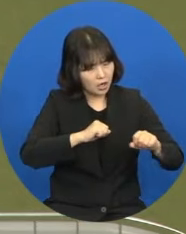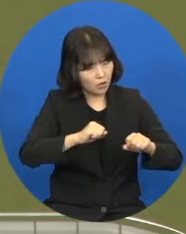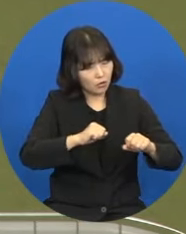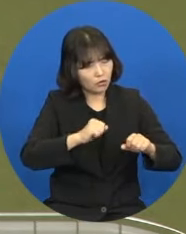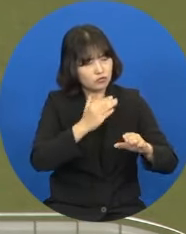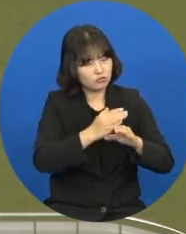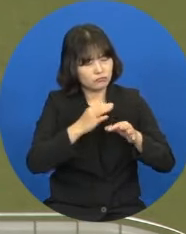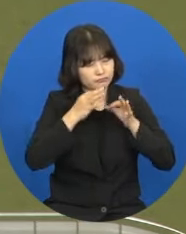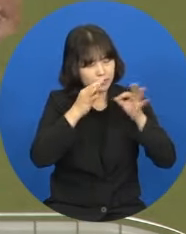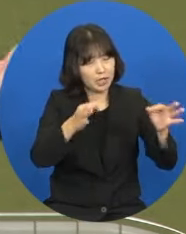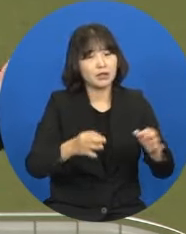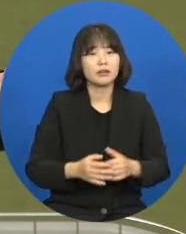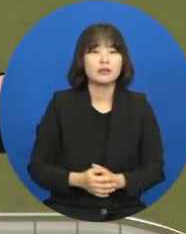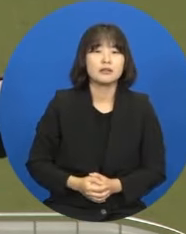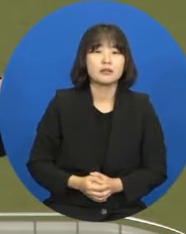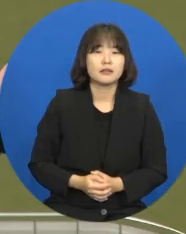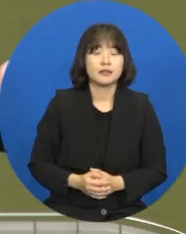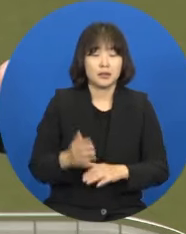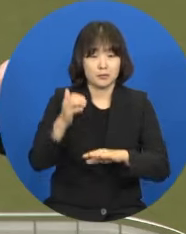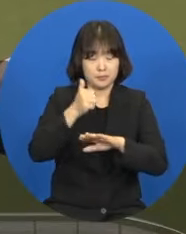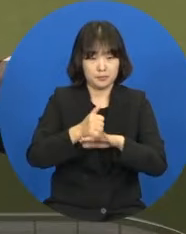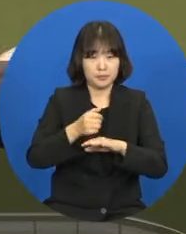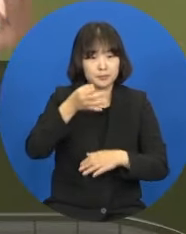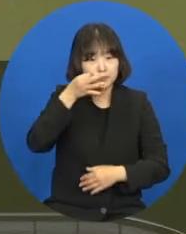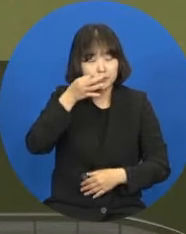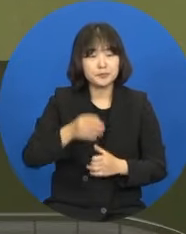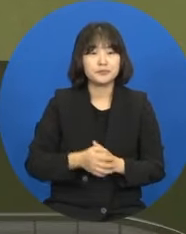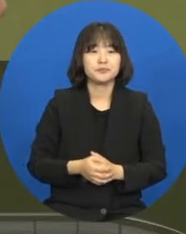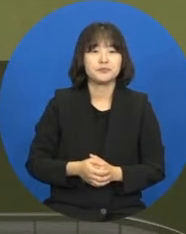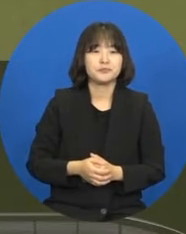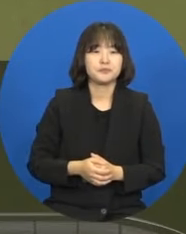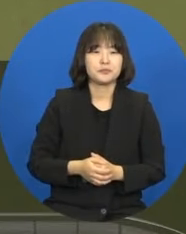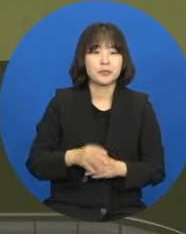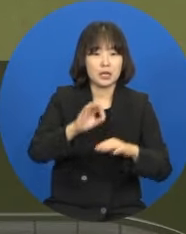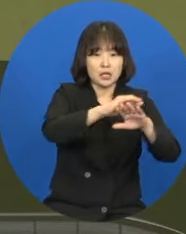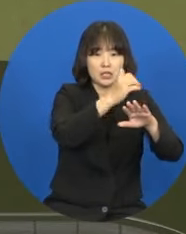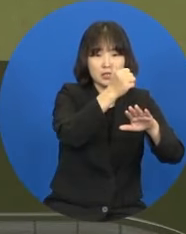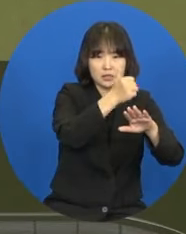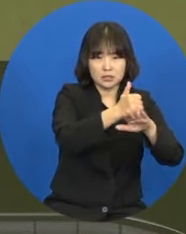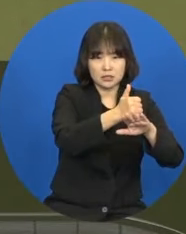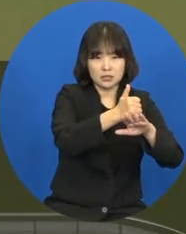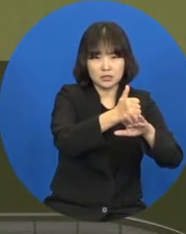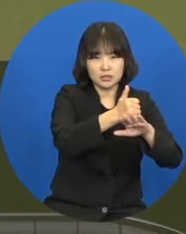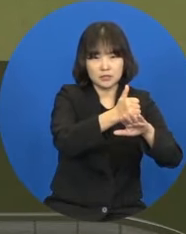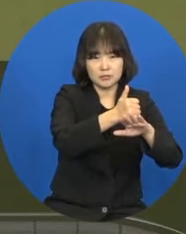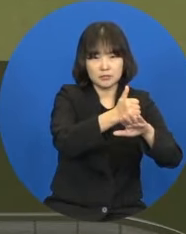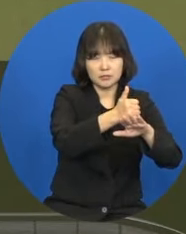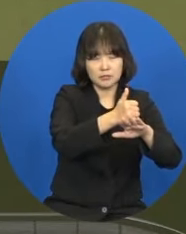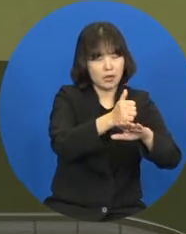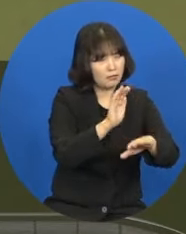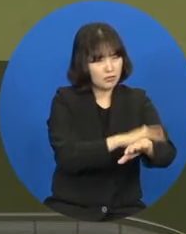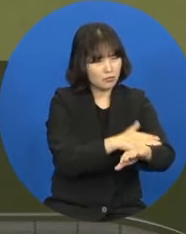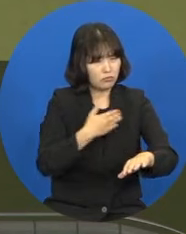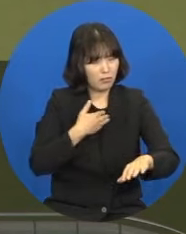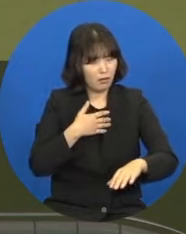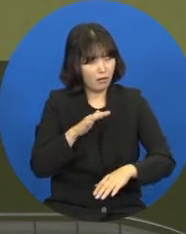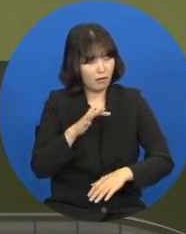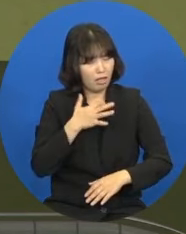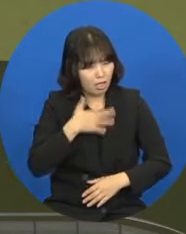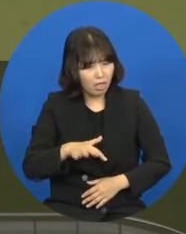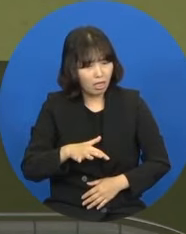외치는 거 자 11절 마지막분 보세요 임금님께 반하거나 잘못한 일이 없습니다 제가 죽이지 않았지